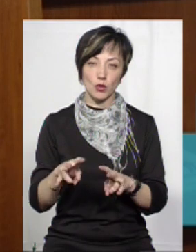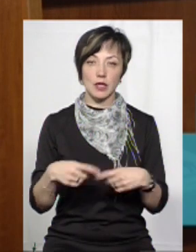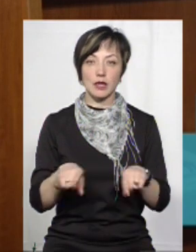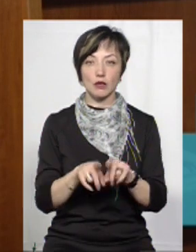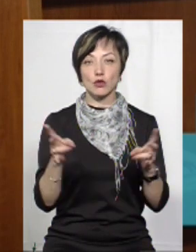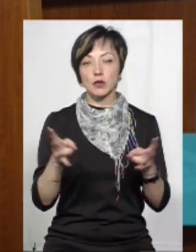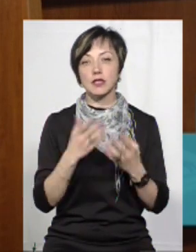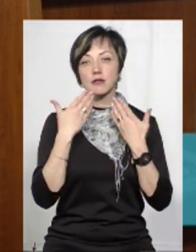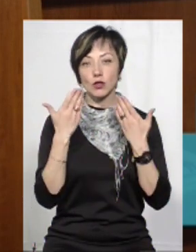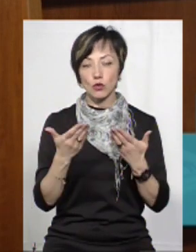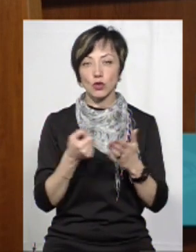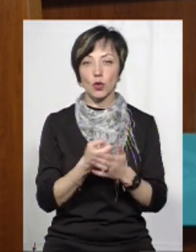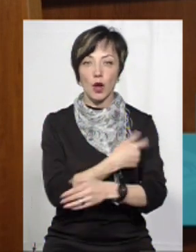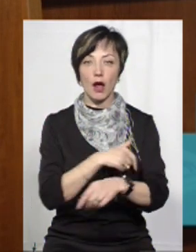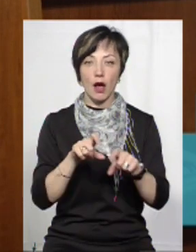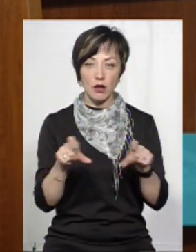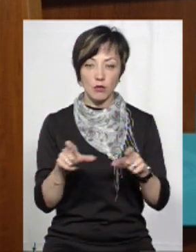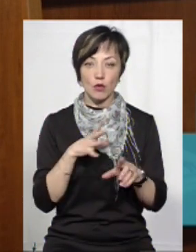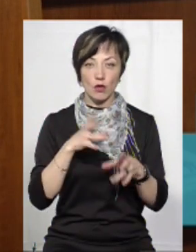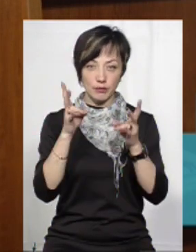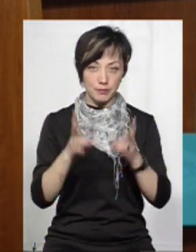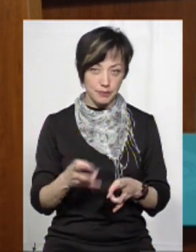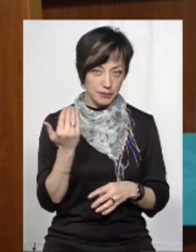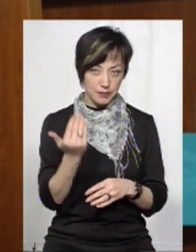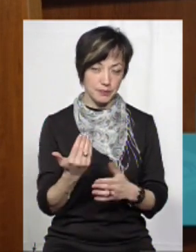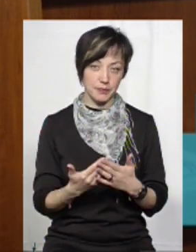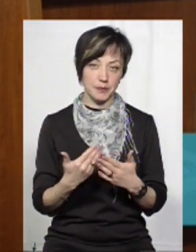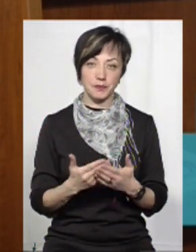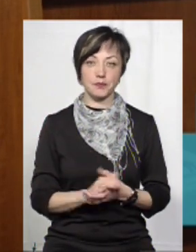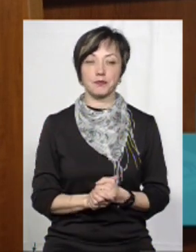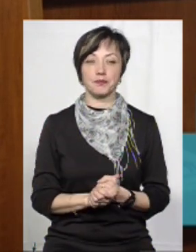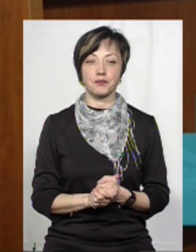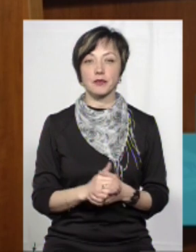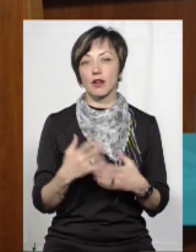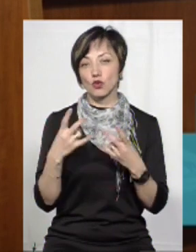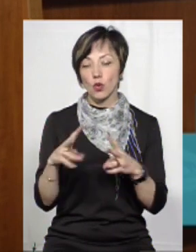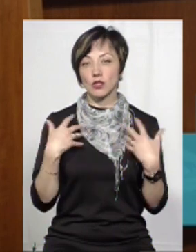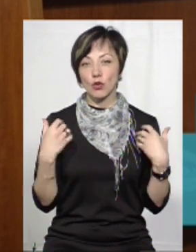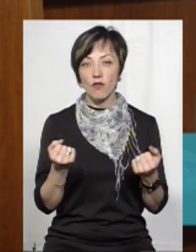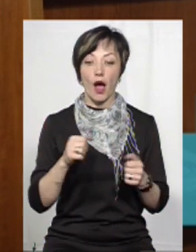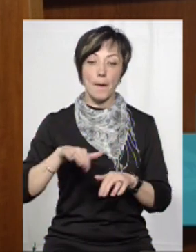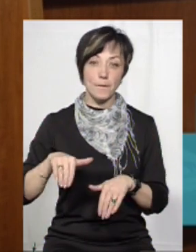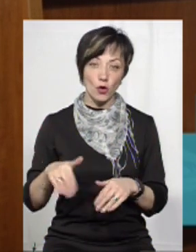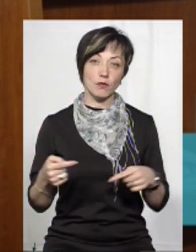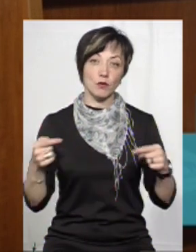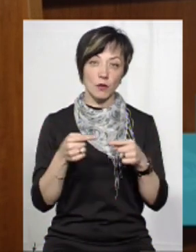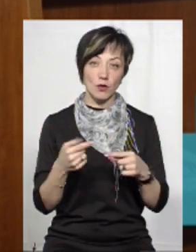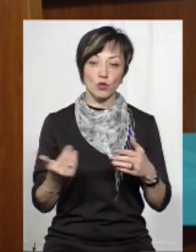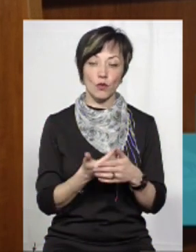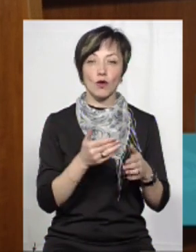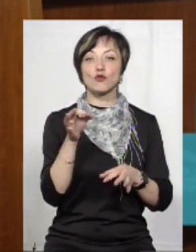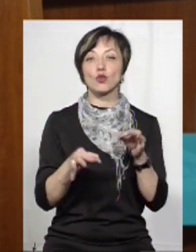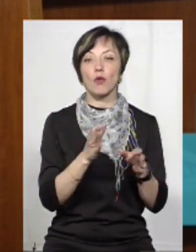Також необхідно звернутися до лікарні, якщо вам були якісь так само завдана шкоду вашому здоров'ю. Ось, а потім вже відповідно в основному